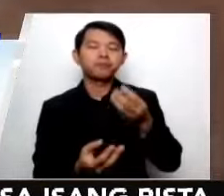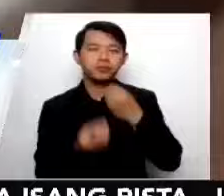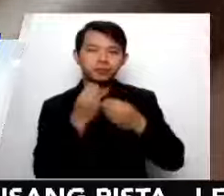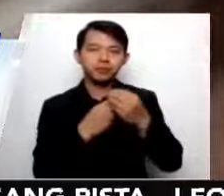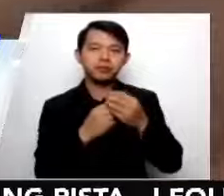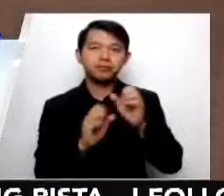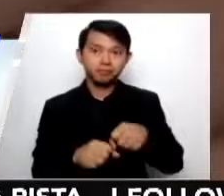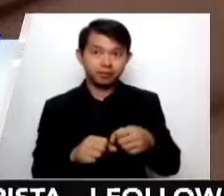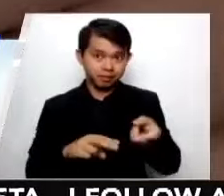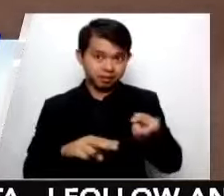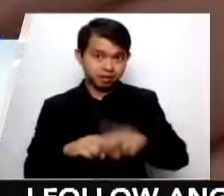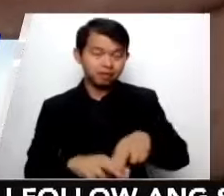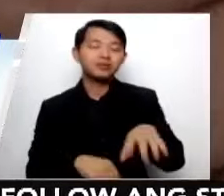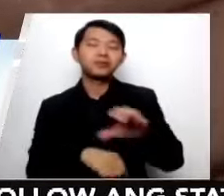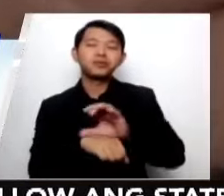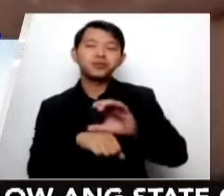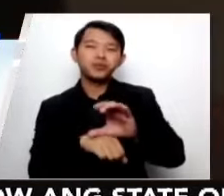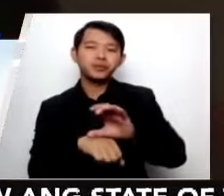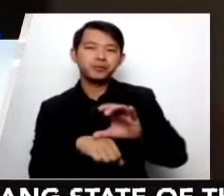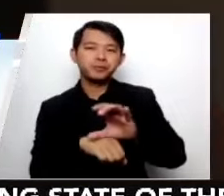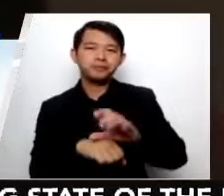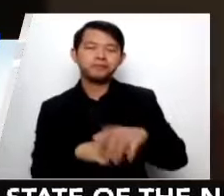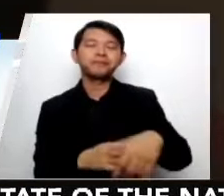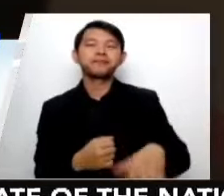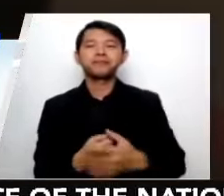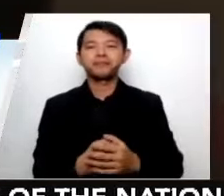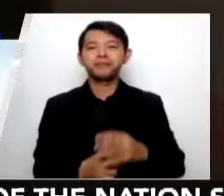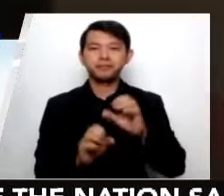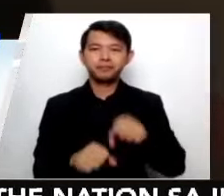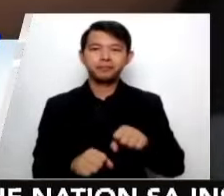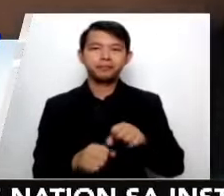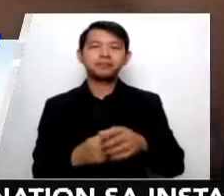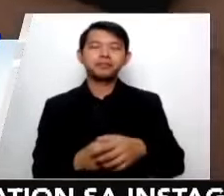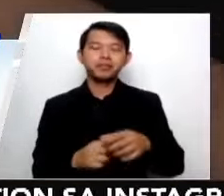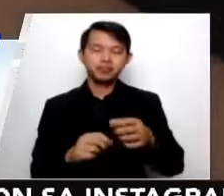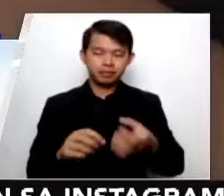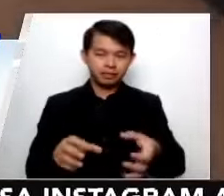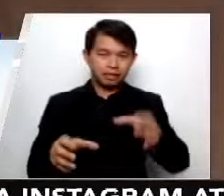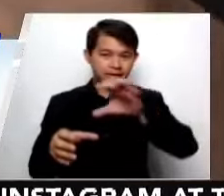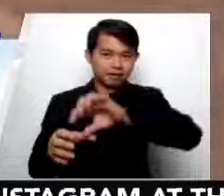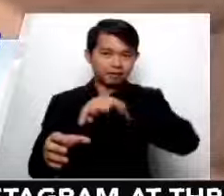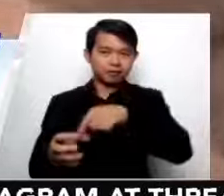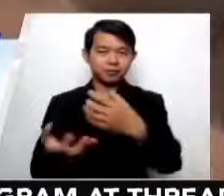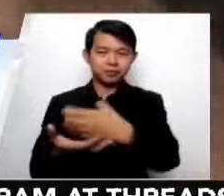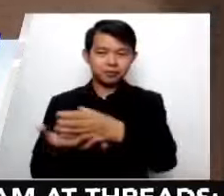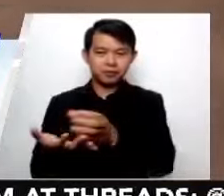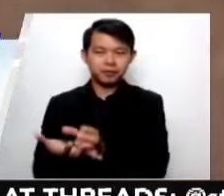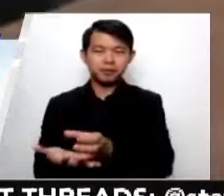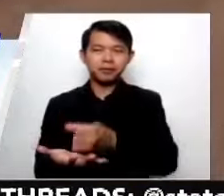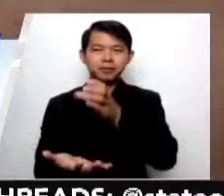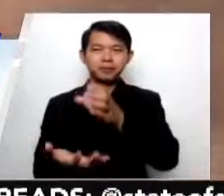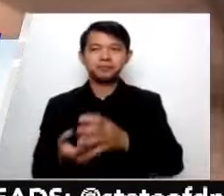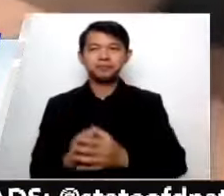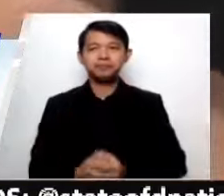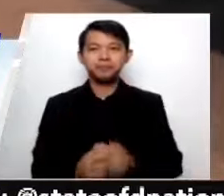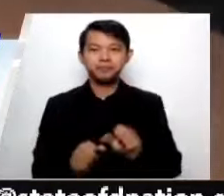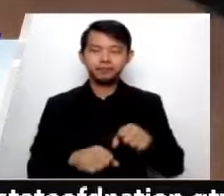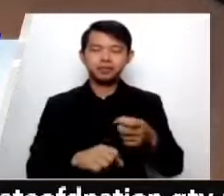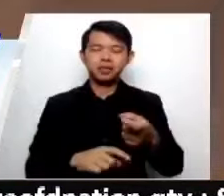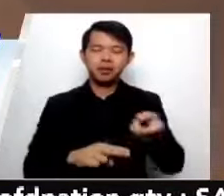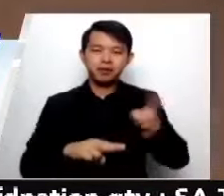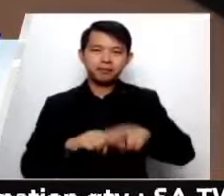chocolate syrup. At pwede nang isalin ang ice scramble mixture. Maaari rin itong lagyan ng toppings tulad ng chocolates